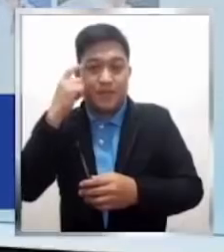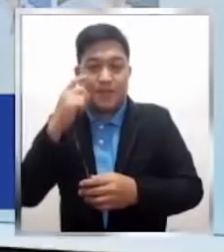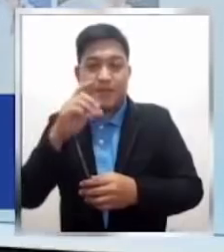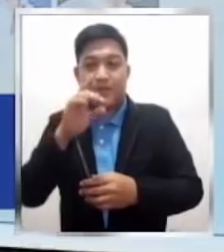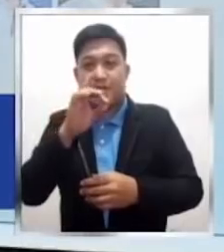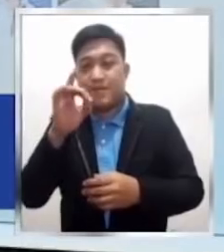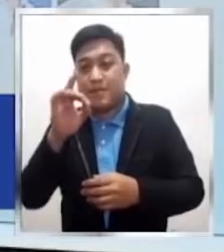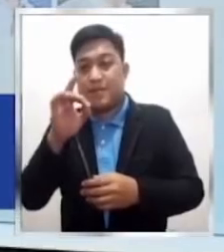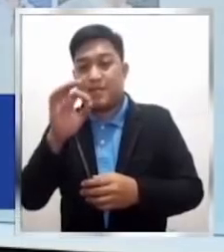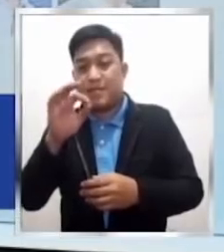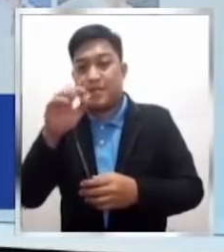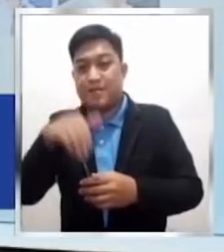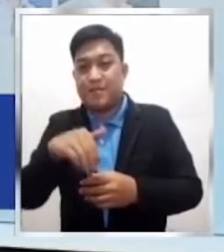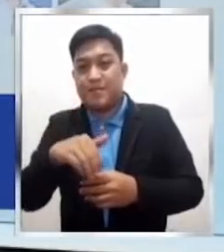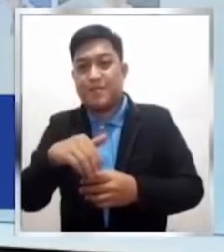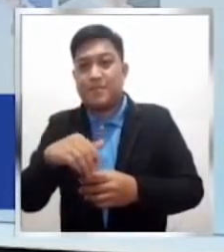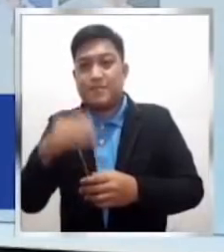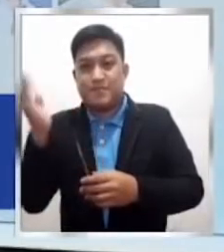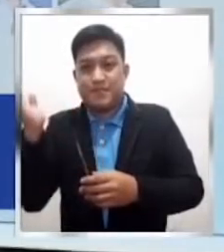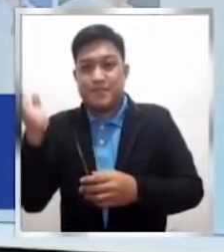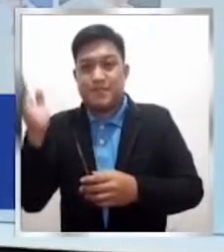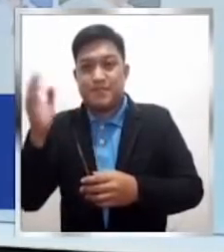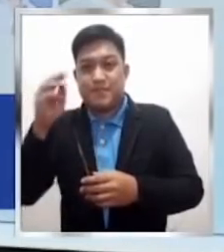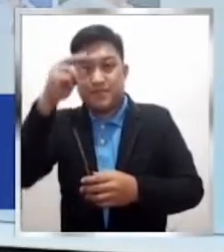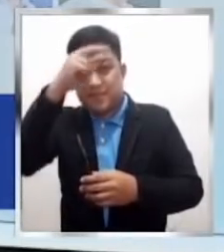85,992. Norberto Gonzalez na may